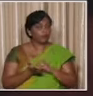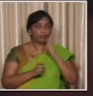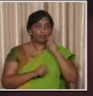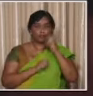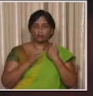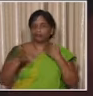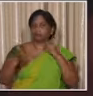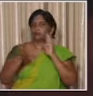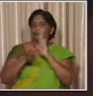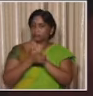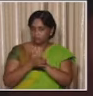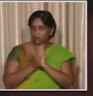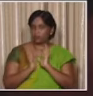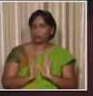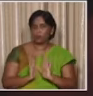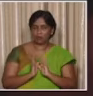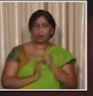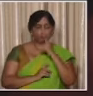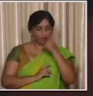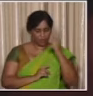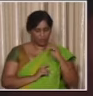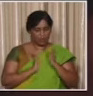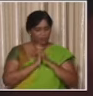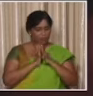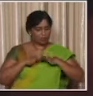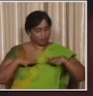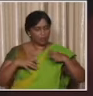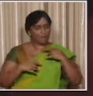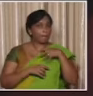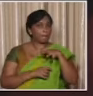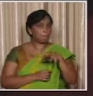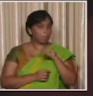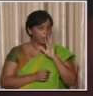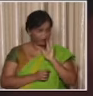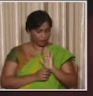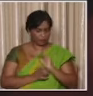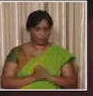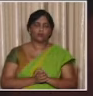ලං කළ යුතුයි. ඒ සඳහා දහම් පාසල පාවිච්චි කරන්න ඕන.